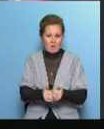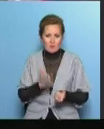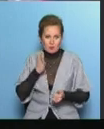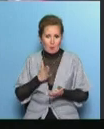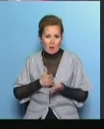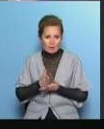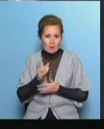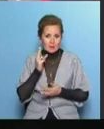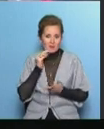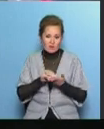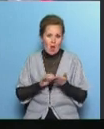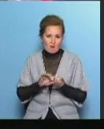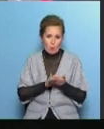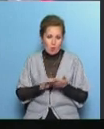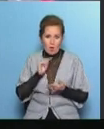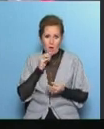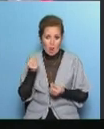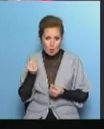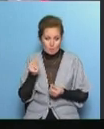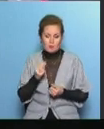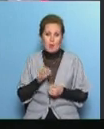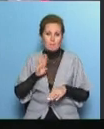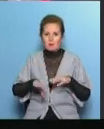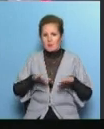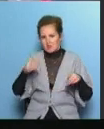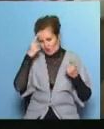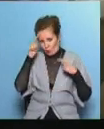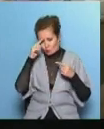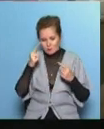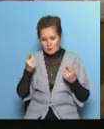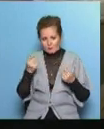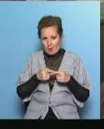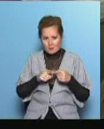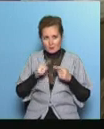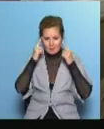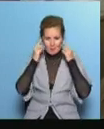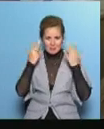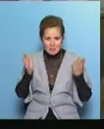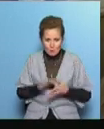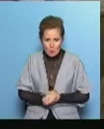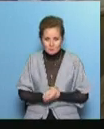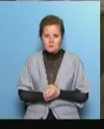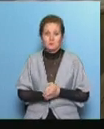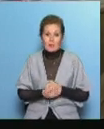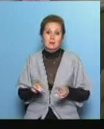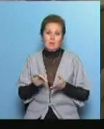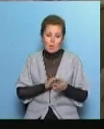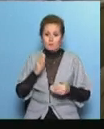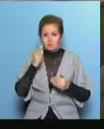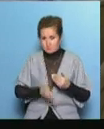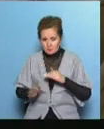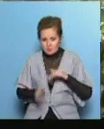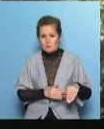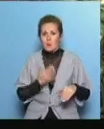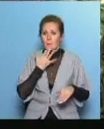и развития экономики, без детского творчества в таком направлении просто немыслимо. Сразу после фестиваля изобретателей на площадке возле музея